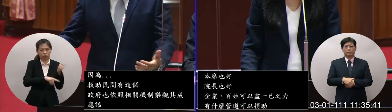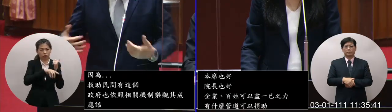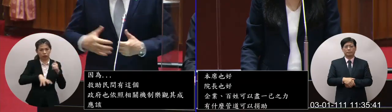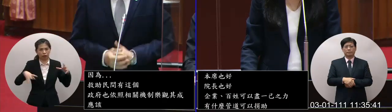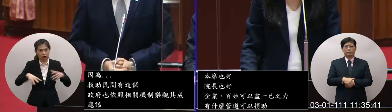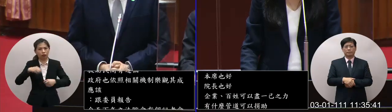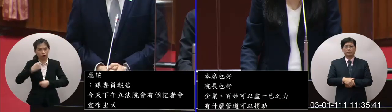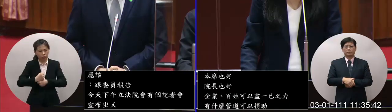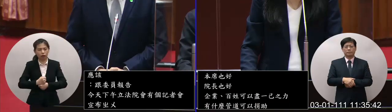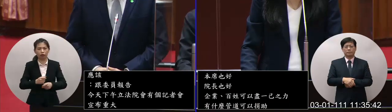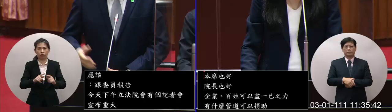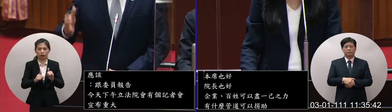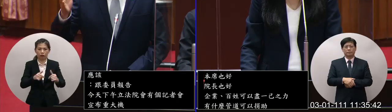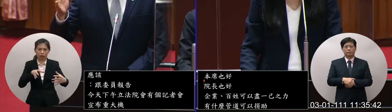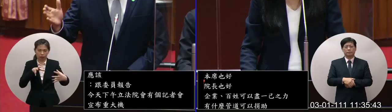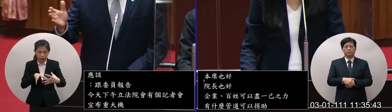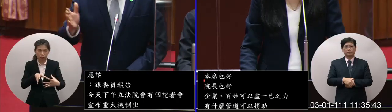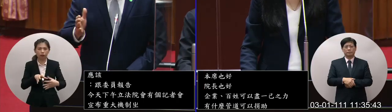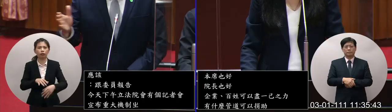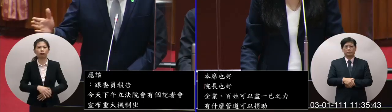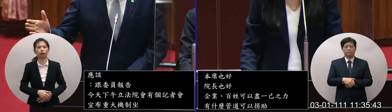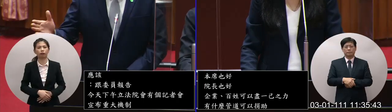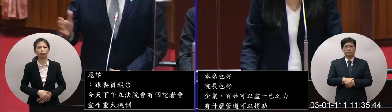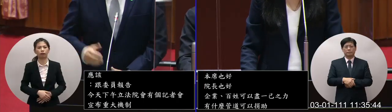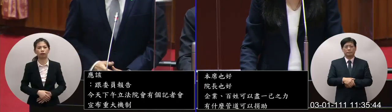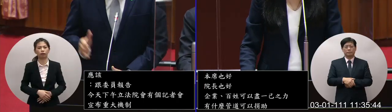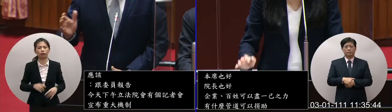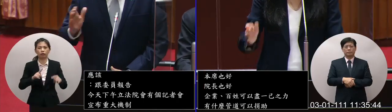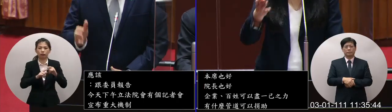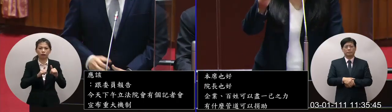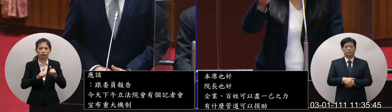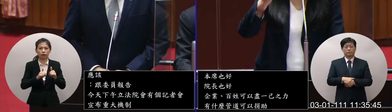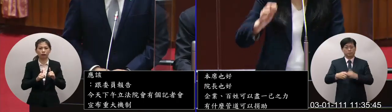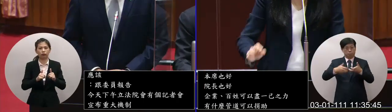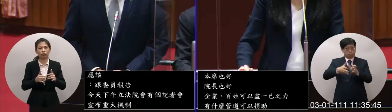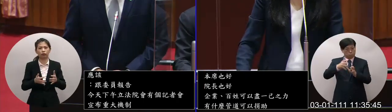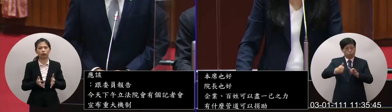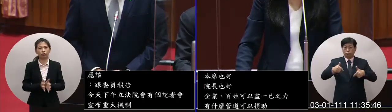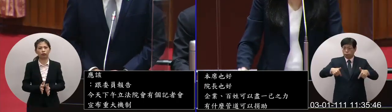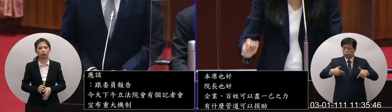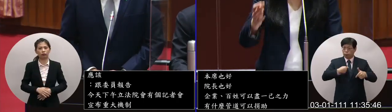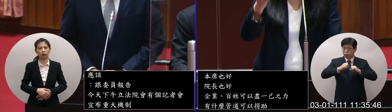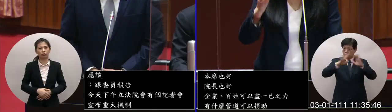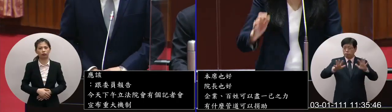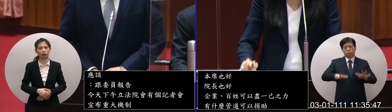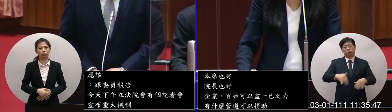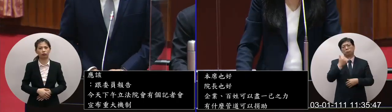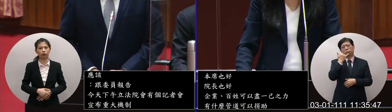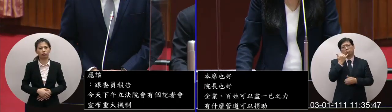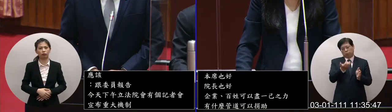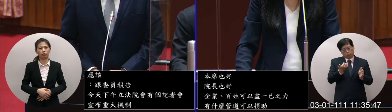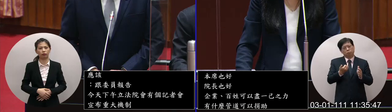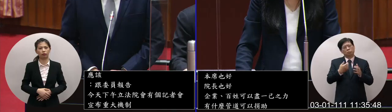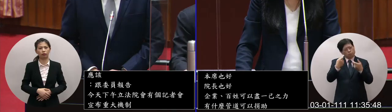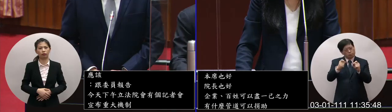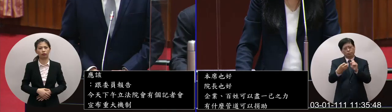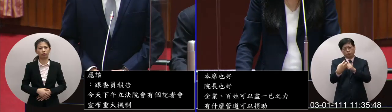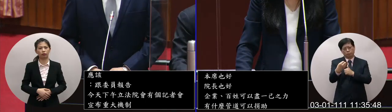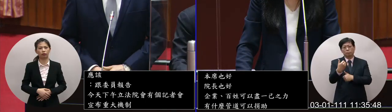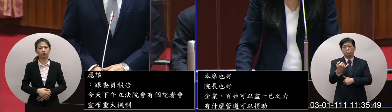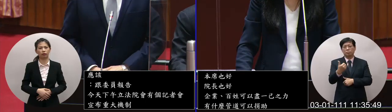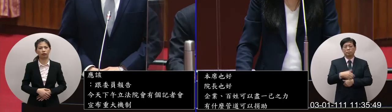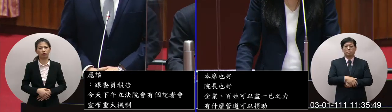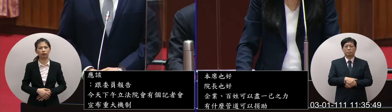作，而且配合民间的这个力量。那我相信民间还有很多他们。 部长，其实你下午就要宣布，其实现在可以提一下，让我们大家知道